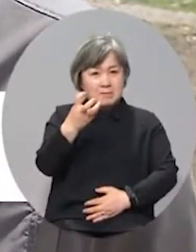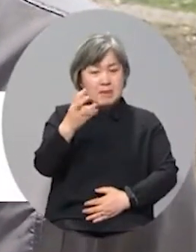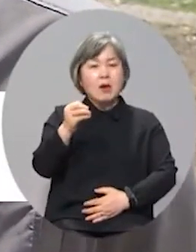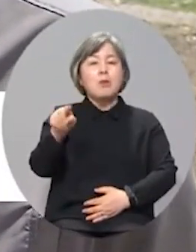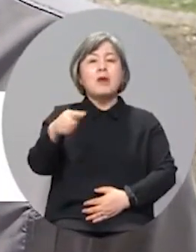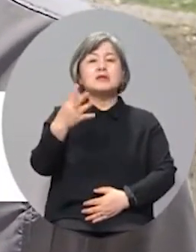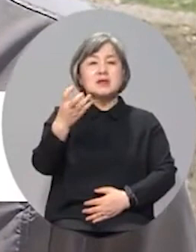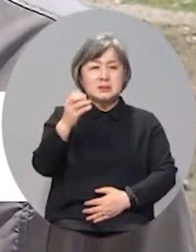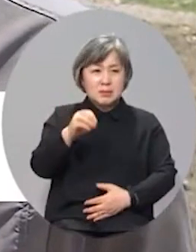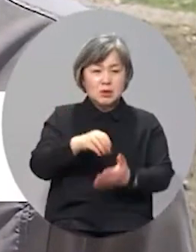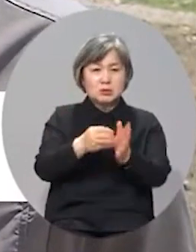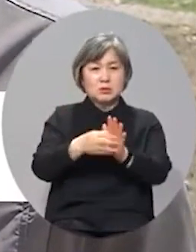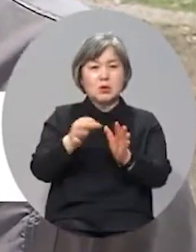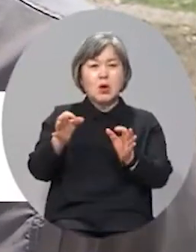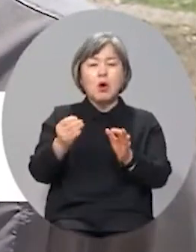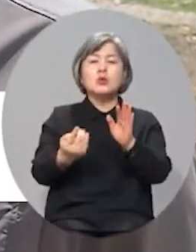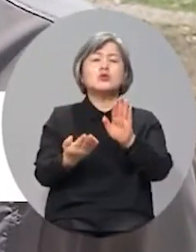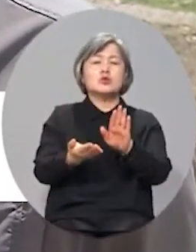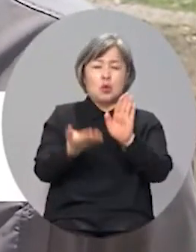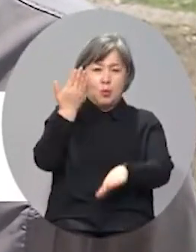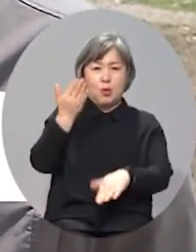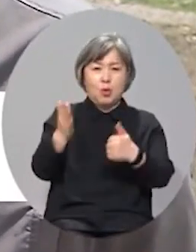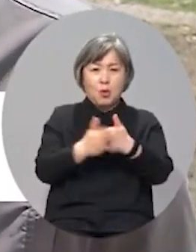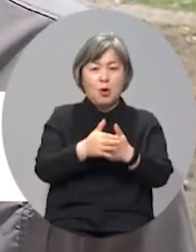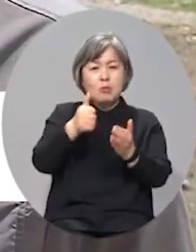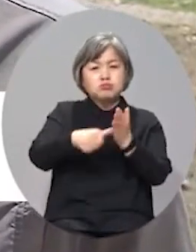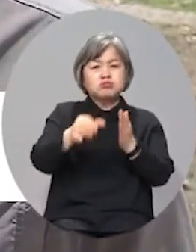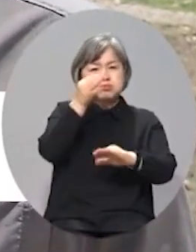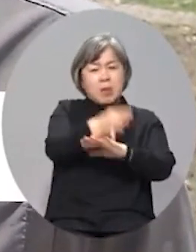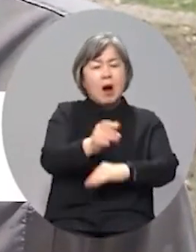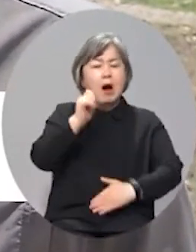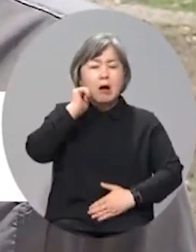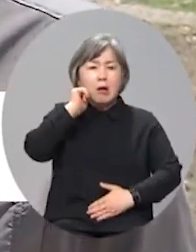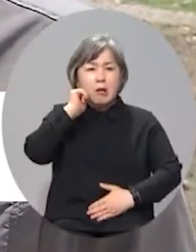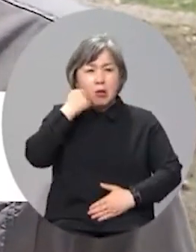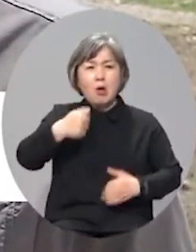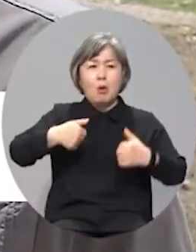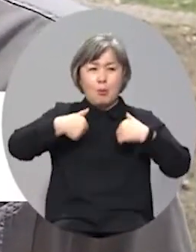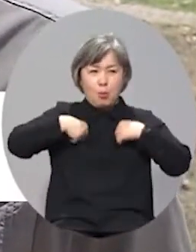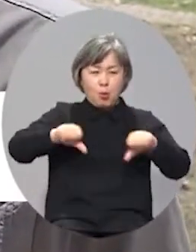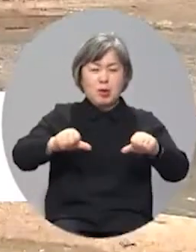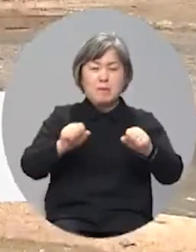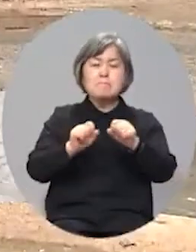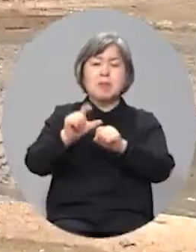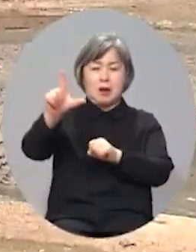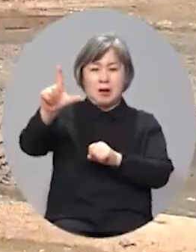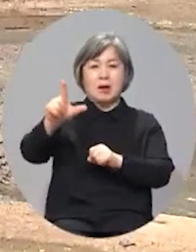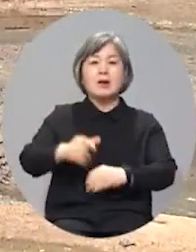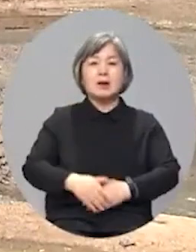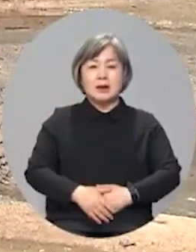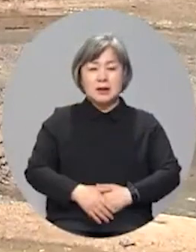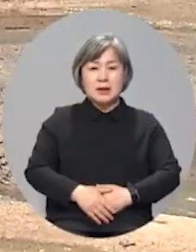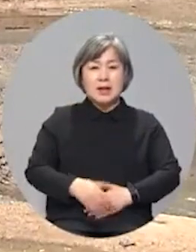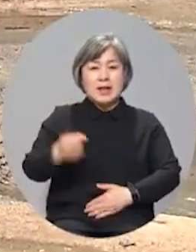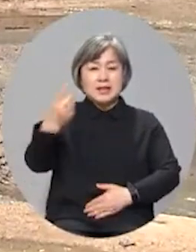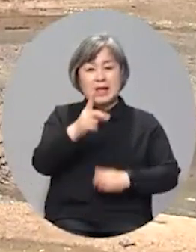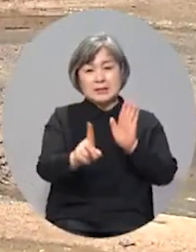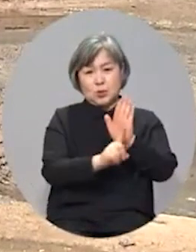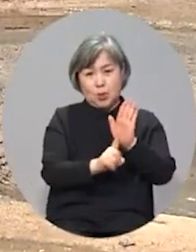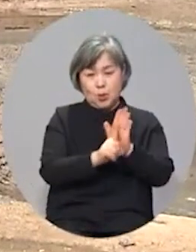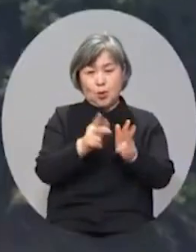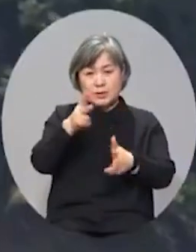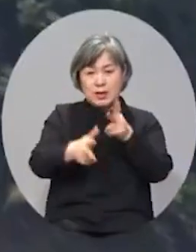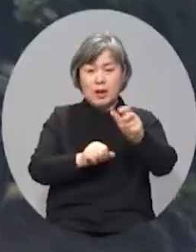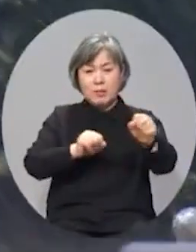원 이상 하고 있습니다. 자재 확보가 어려워서 포기하는 업체도 속출하고 있고. 재공모로 사업을